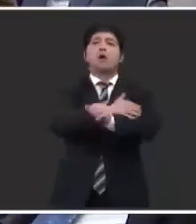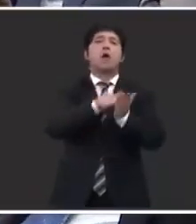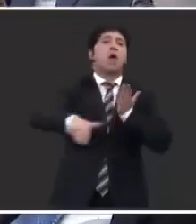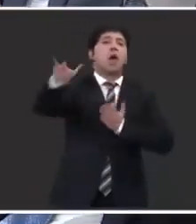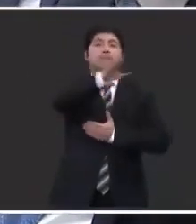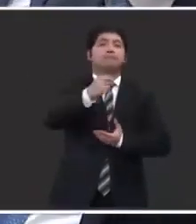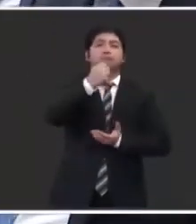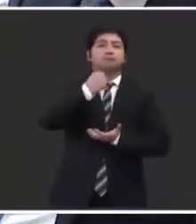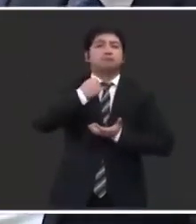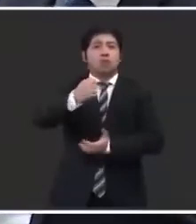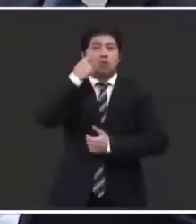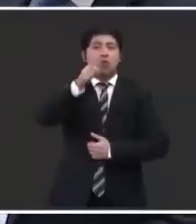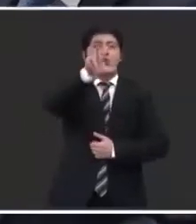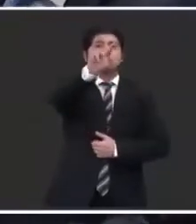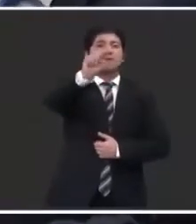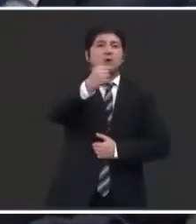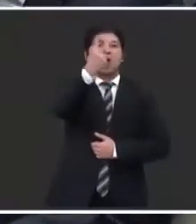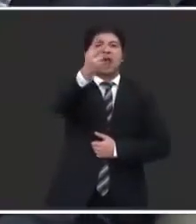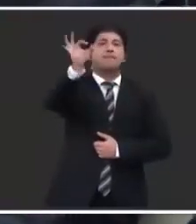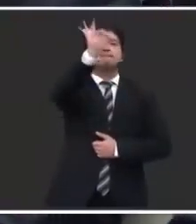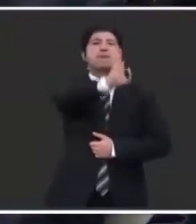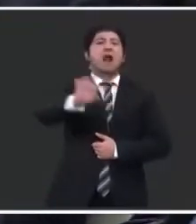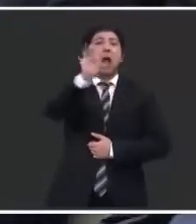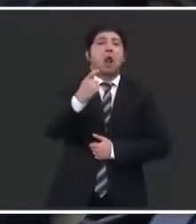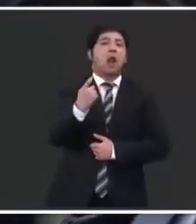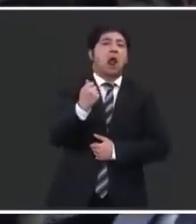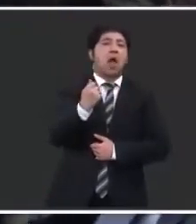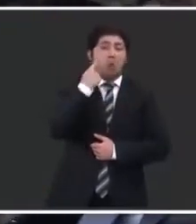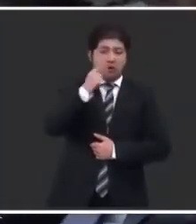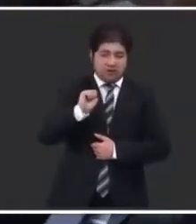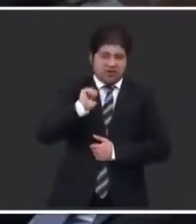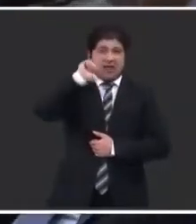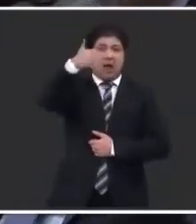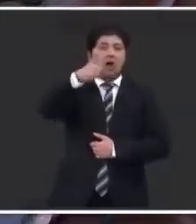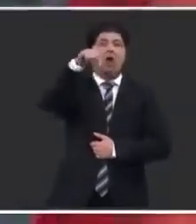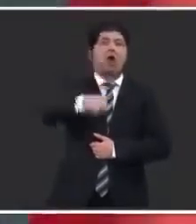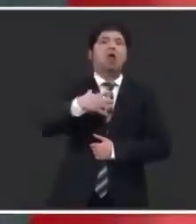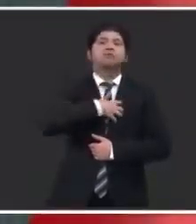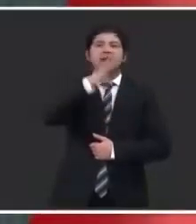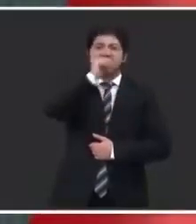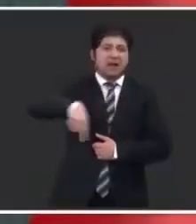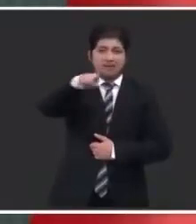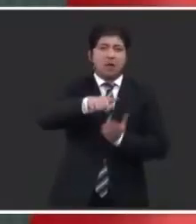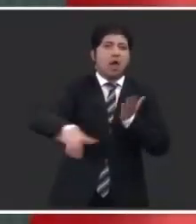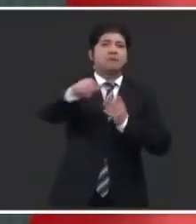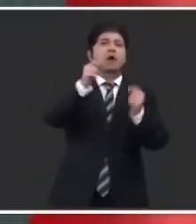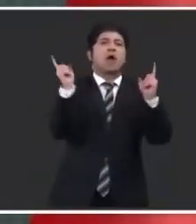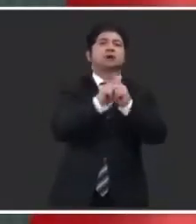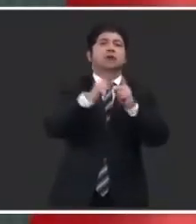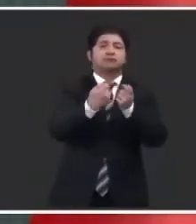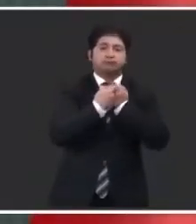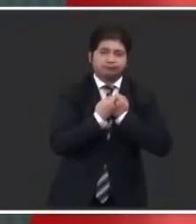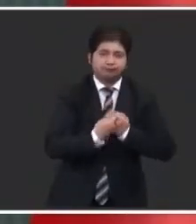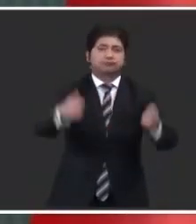aktarılacak 3,2 milyar lira Yarın hak sahiplerinin hesaplarına